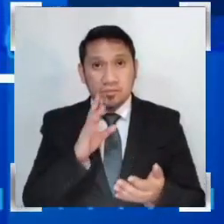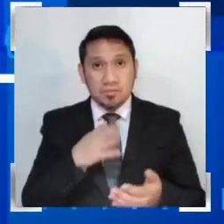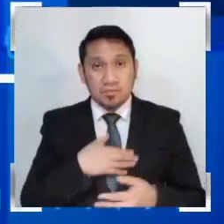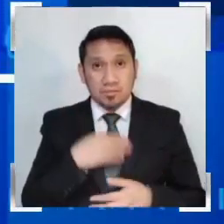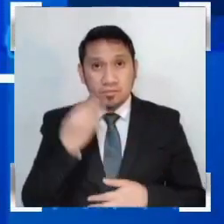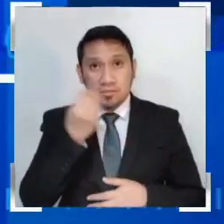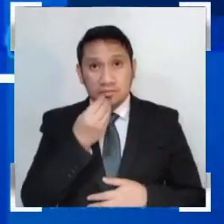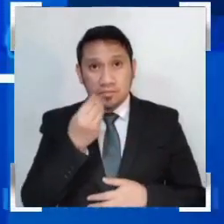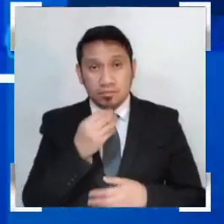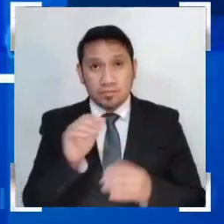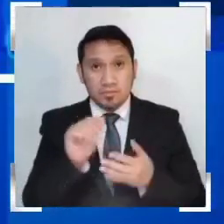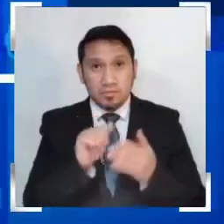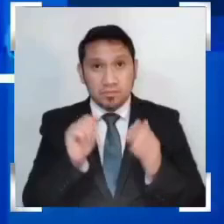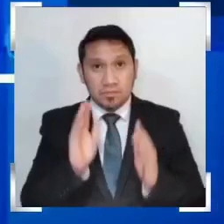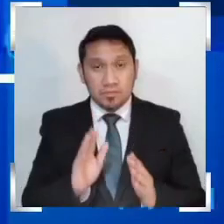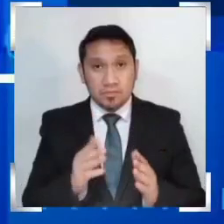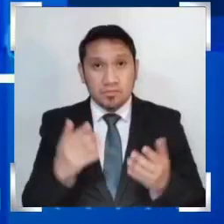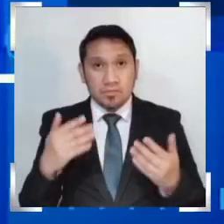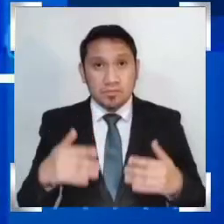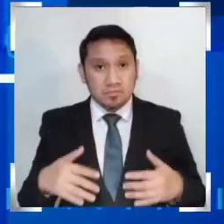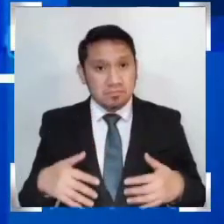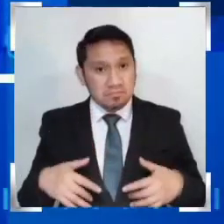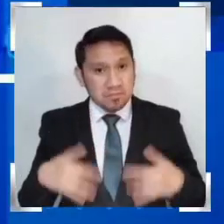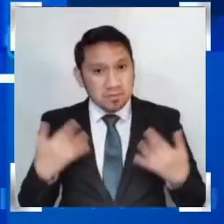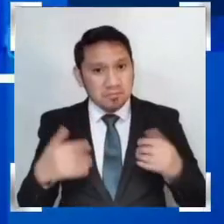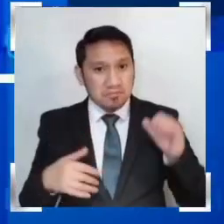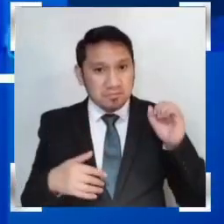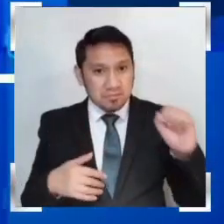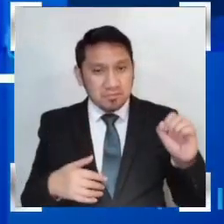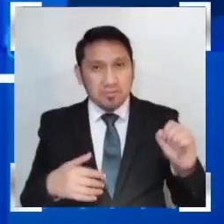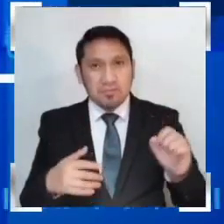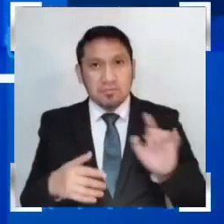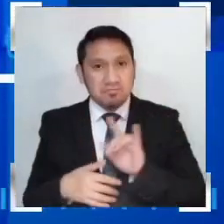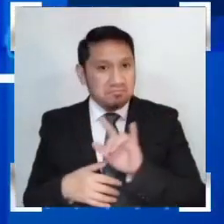puso, mabuhay. Mahal ki kayo.